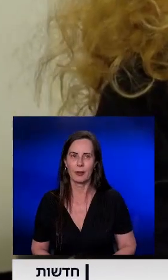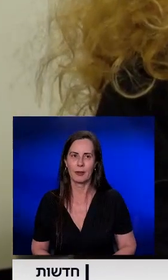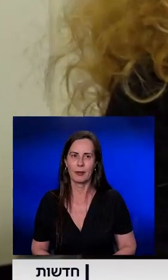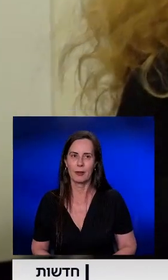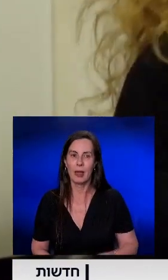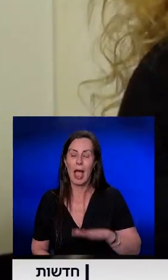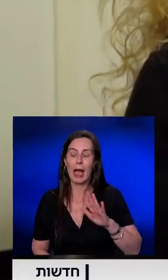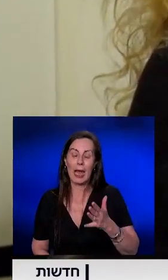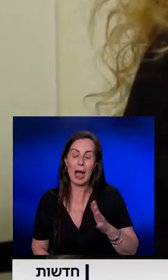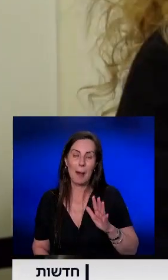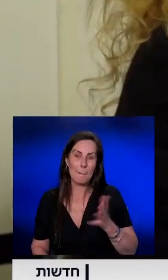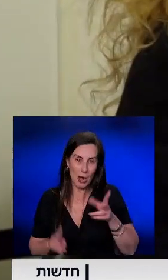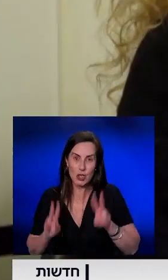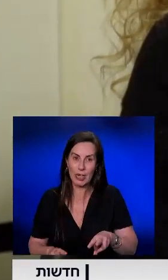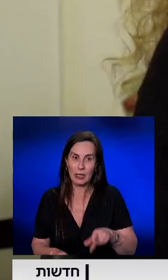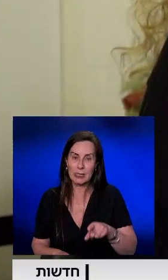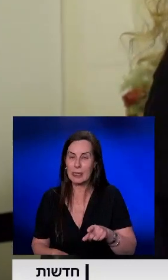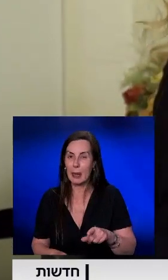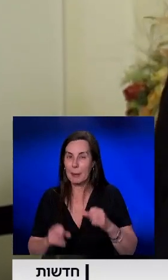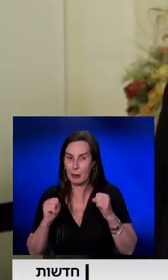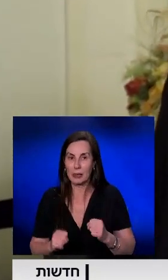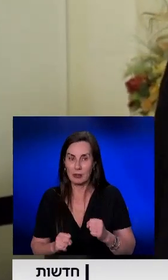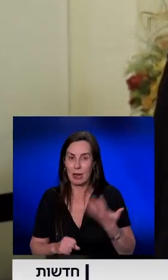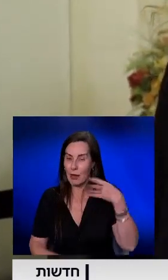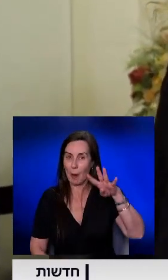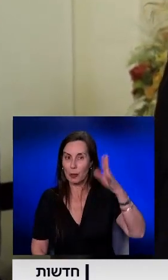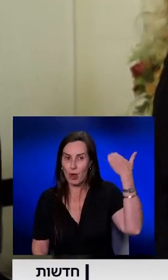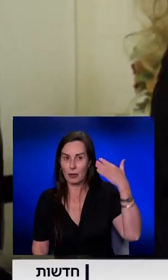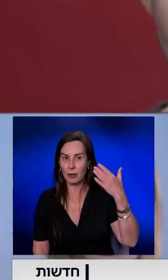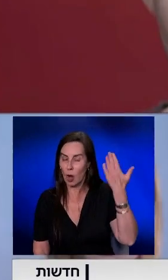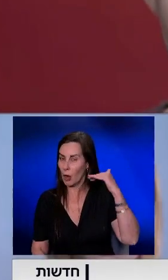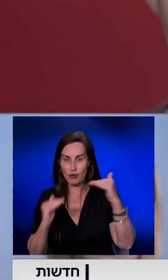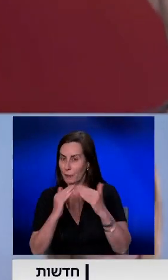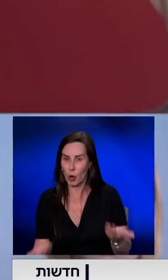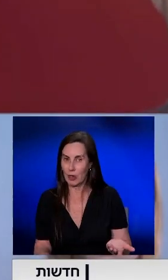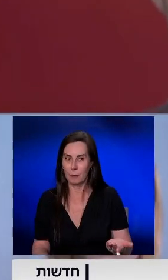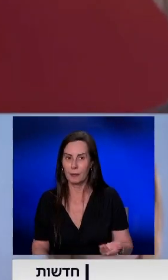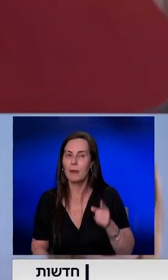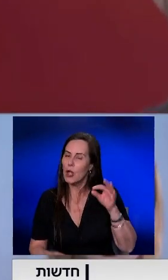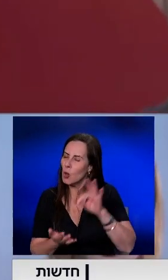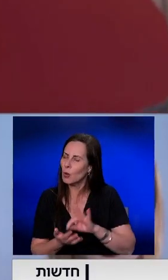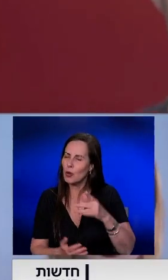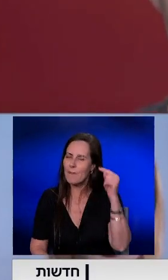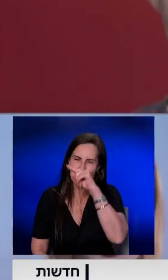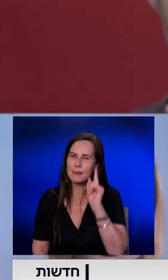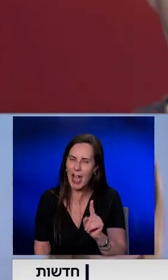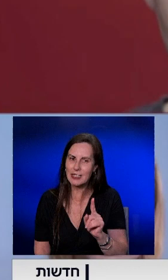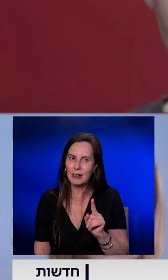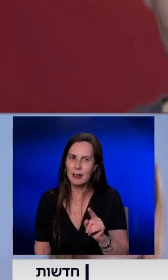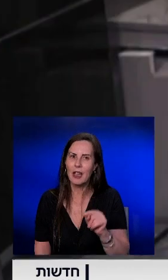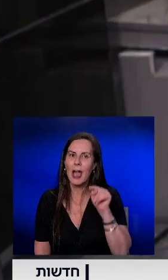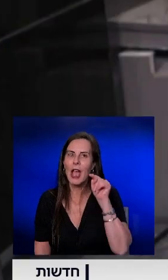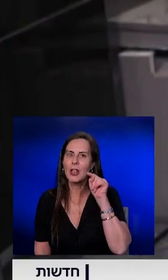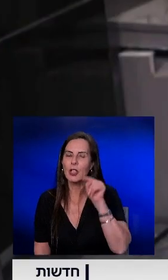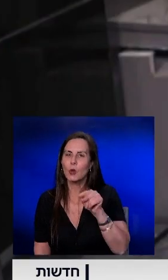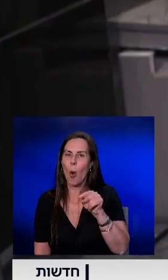גם אם מה שיש הזה מתבסס על כך, שלפני 4,000 שנה זה לא היה שוויוני. והנה נקודה שאולי פספסתם, הנקודה